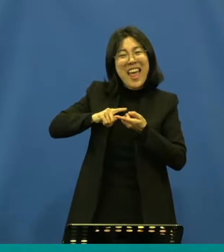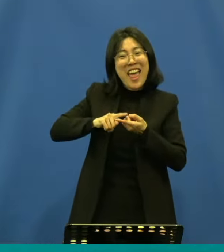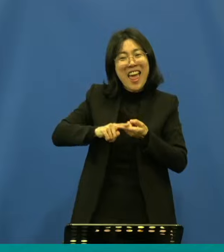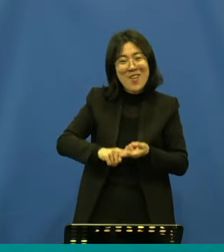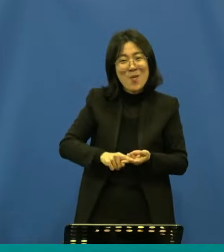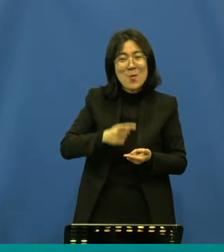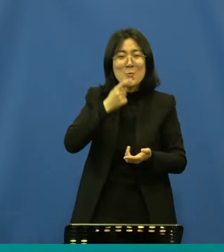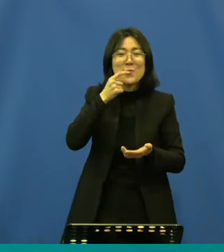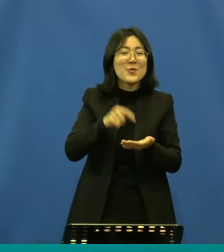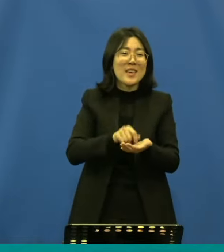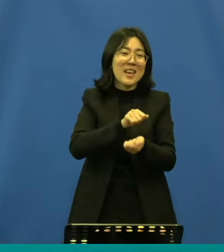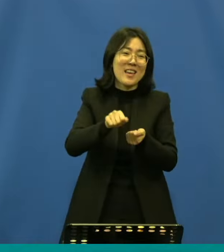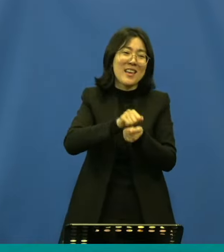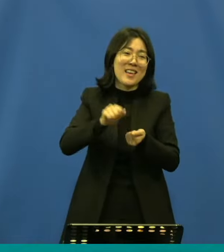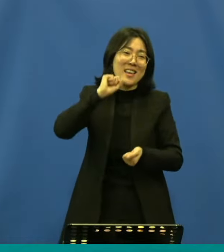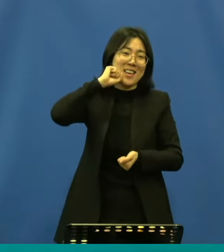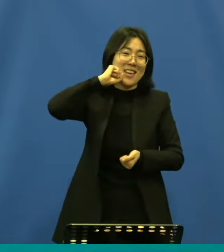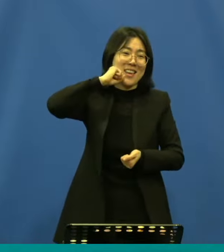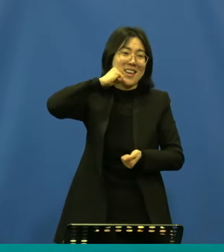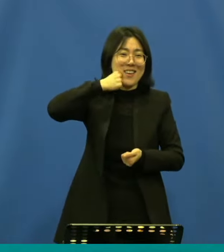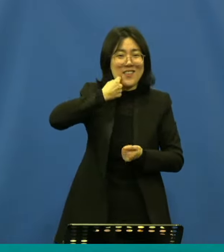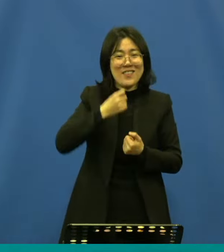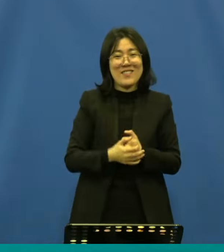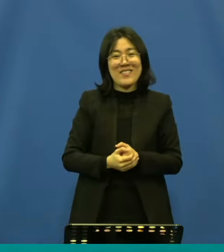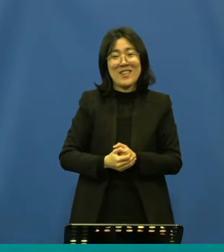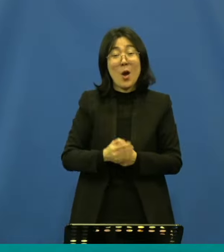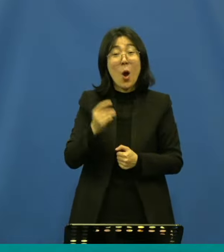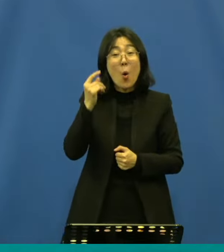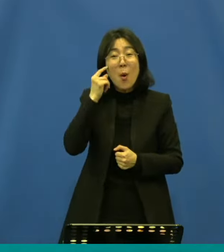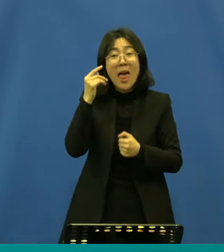우리가 받은 은혜의 망각정세가 너무 심한 거죠.